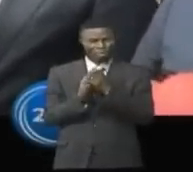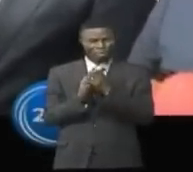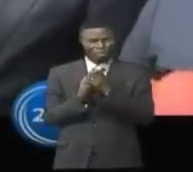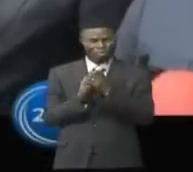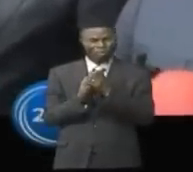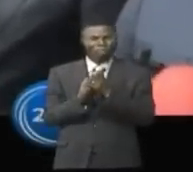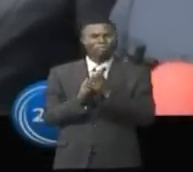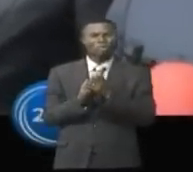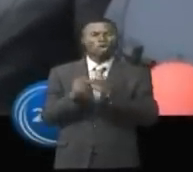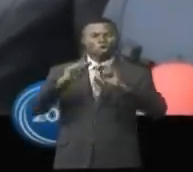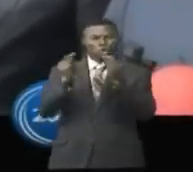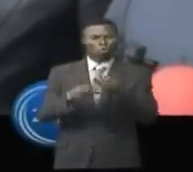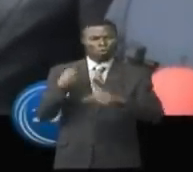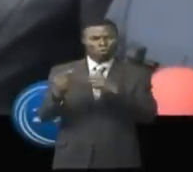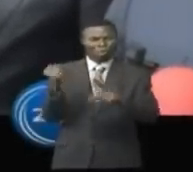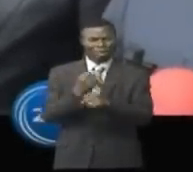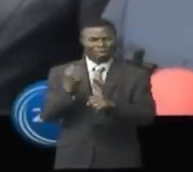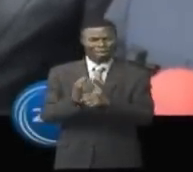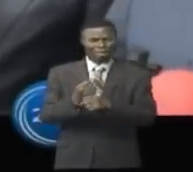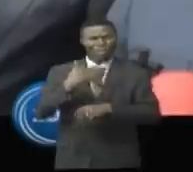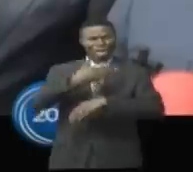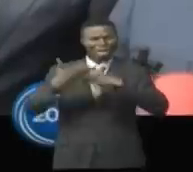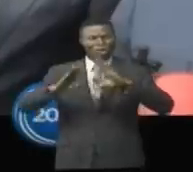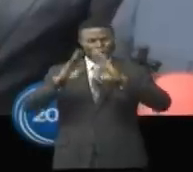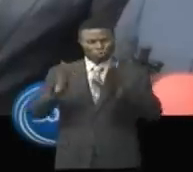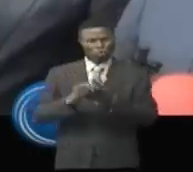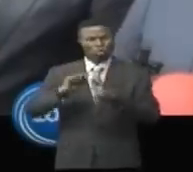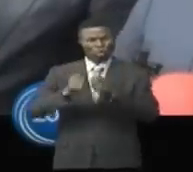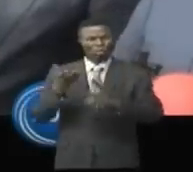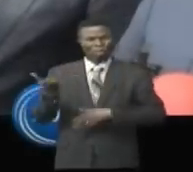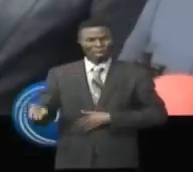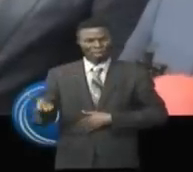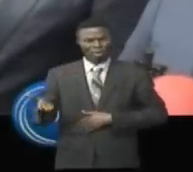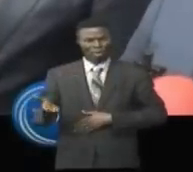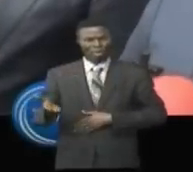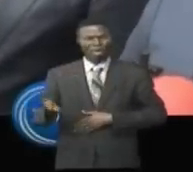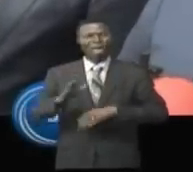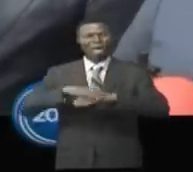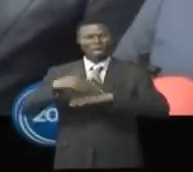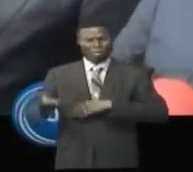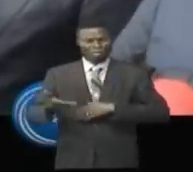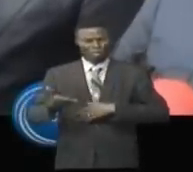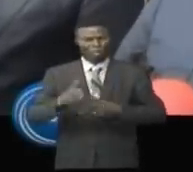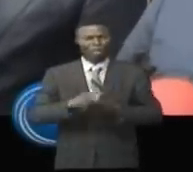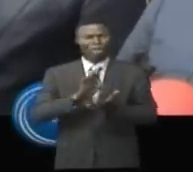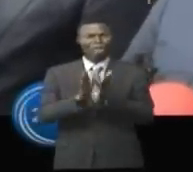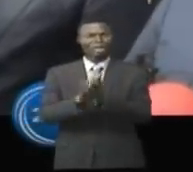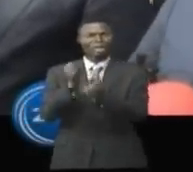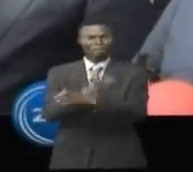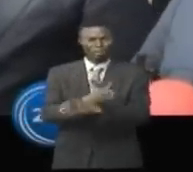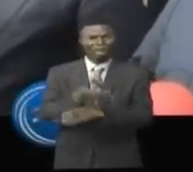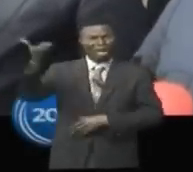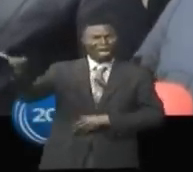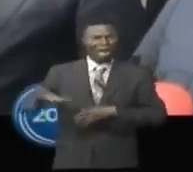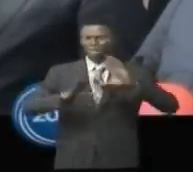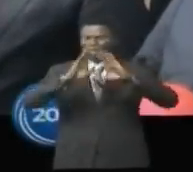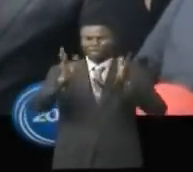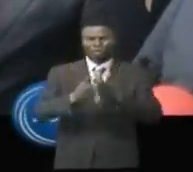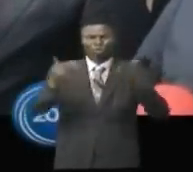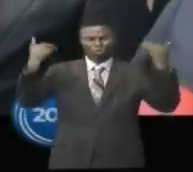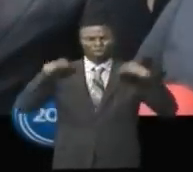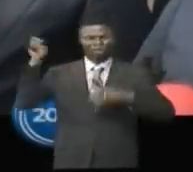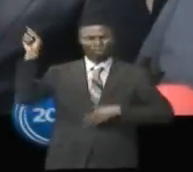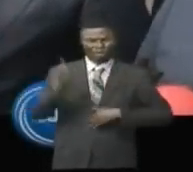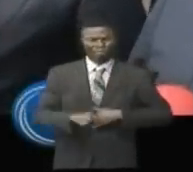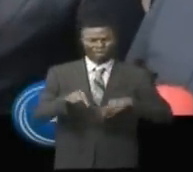commission puisse se mettre au travail pour réhabiliter ce qui est à réhabiliter. Et enfin, on soit prêt à recevoir ce sommet du chef